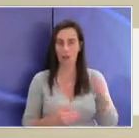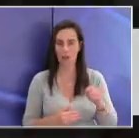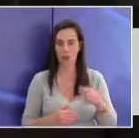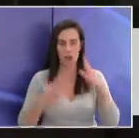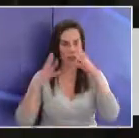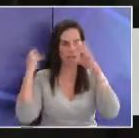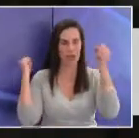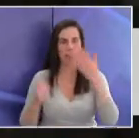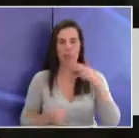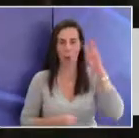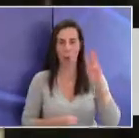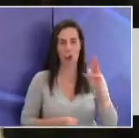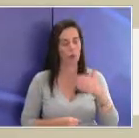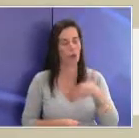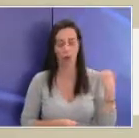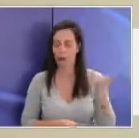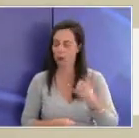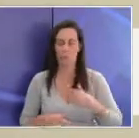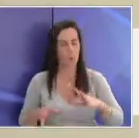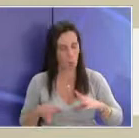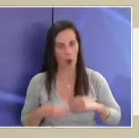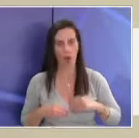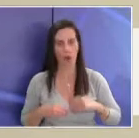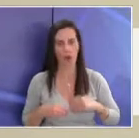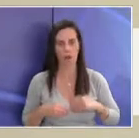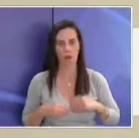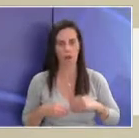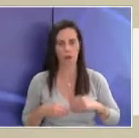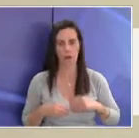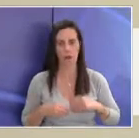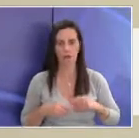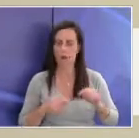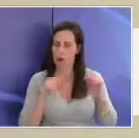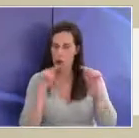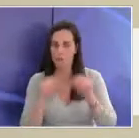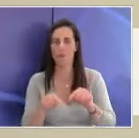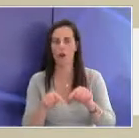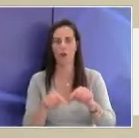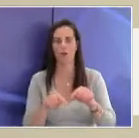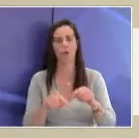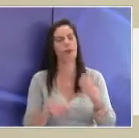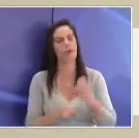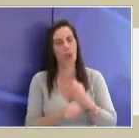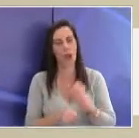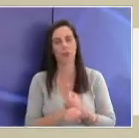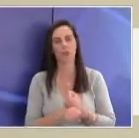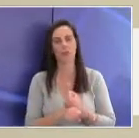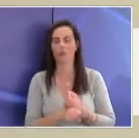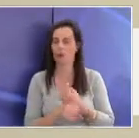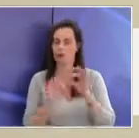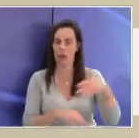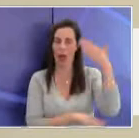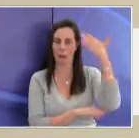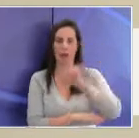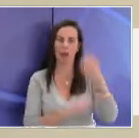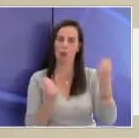כשגריר ישראל בוושינגטון. אני תמיד מוכן להצטייד, להיפקד ליד הדגל ולשלוח, לשרת את המדינה